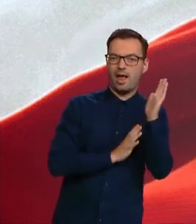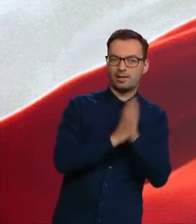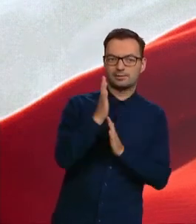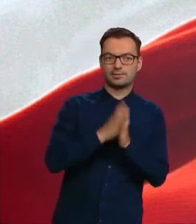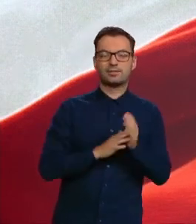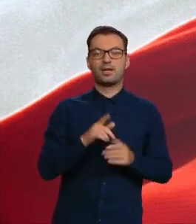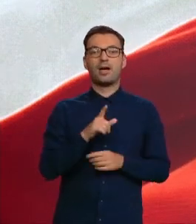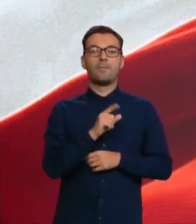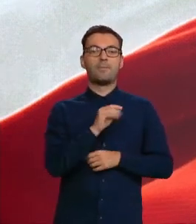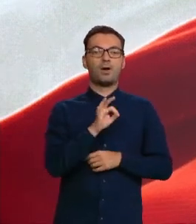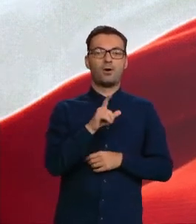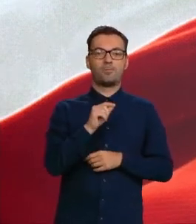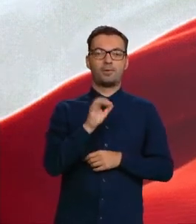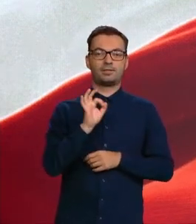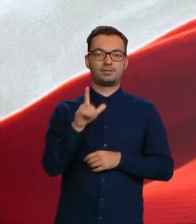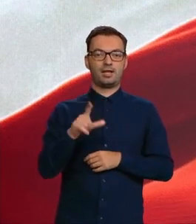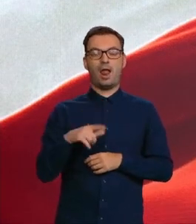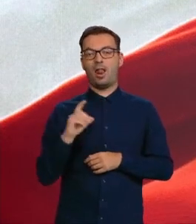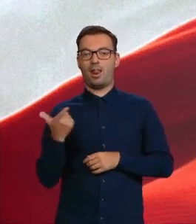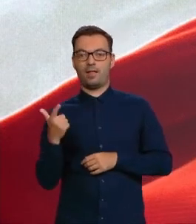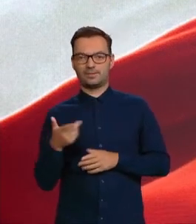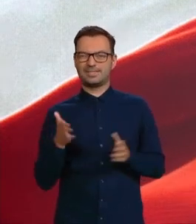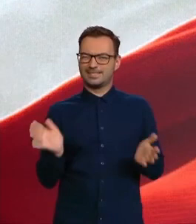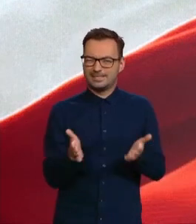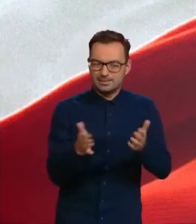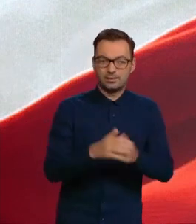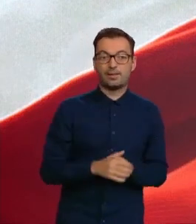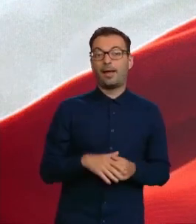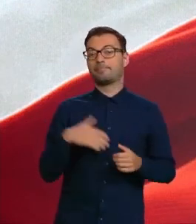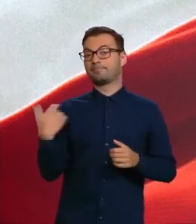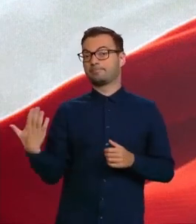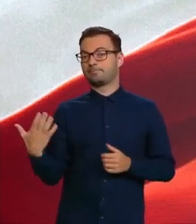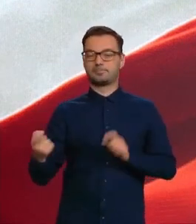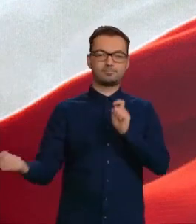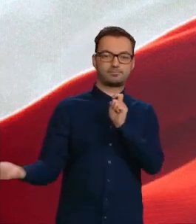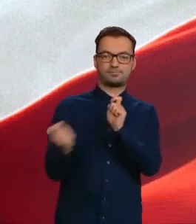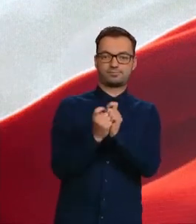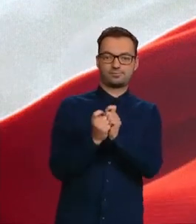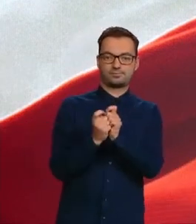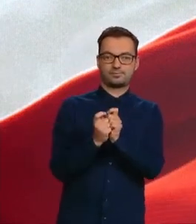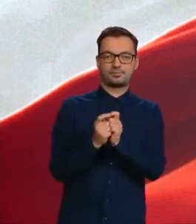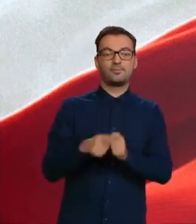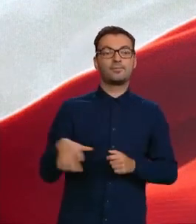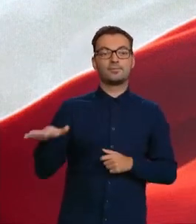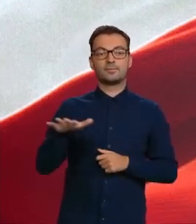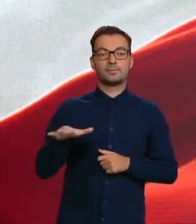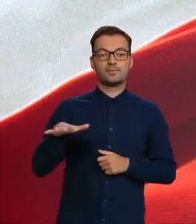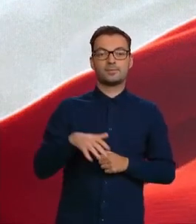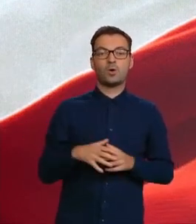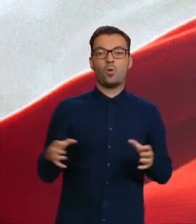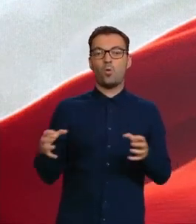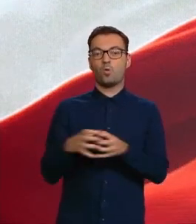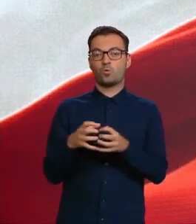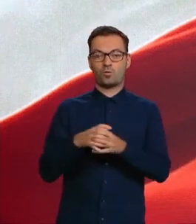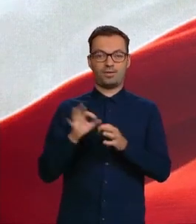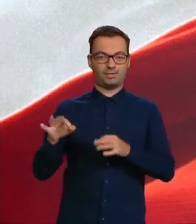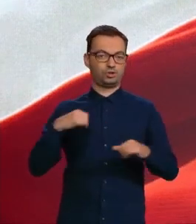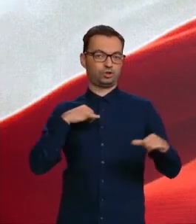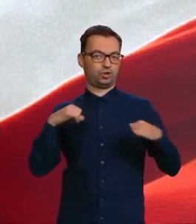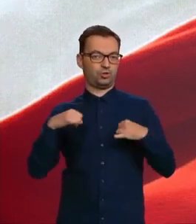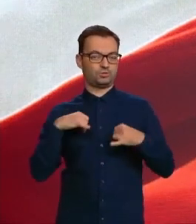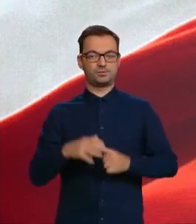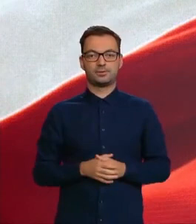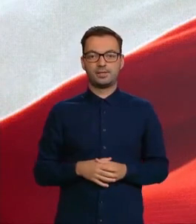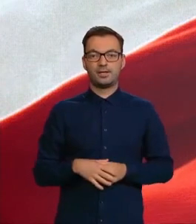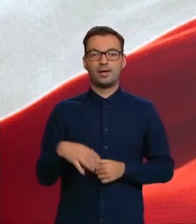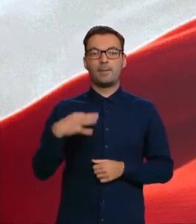forsowała koalicja PO-PSL i Lewicy w kolejnych projektach ustaw, z drugiej sprzeciw względem prywatyzacji, które prezentuje ugrupowanie rządzące.